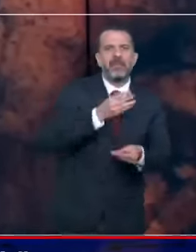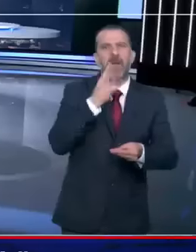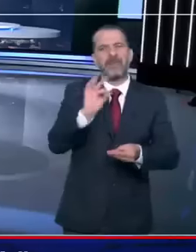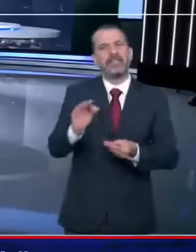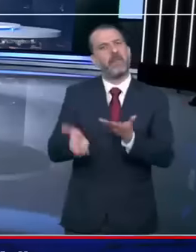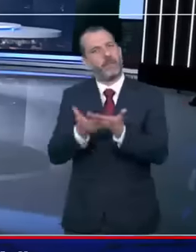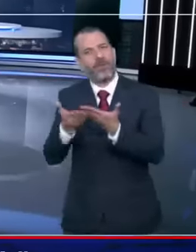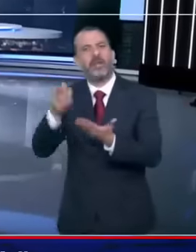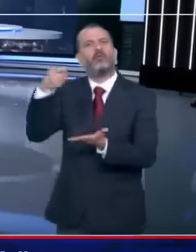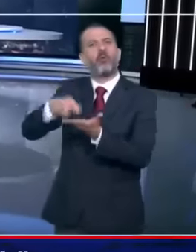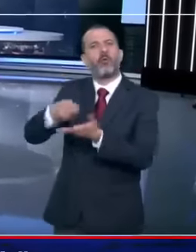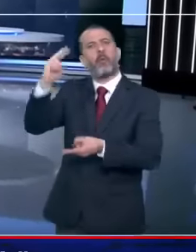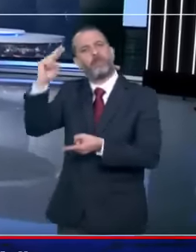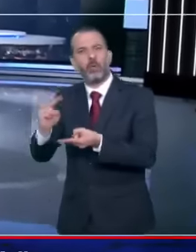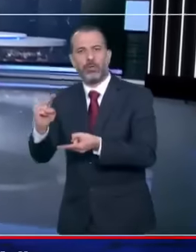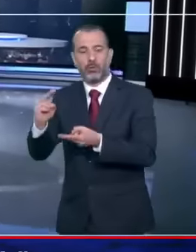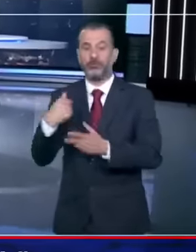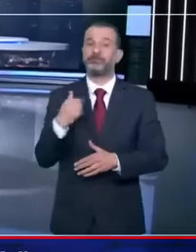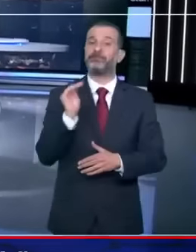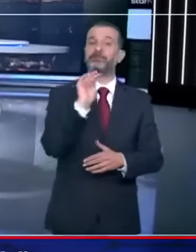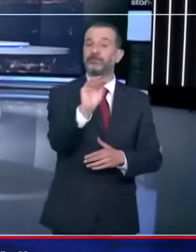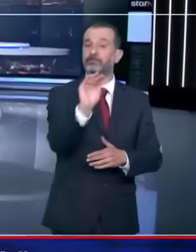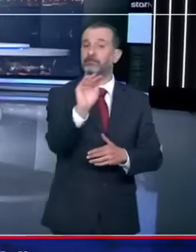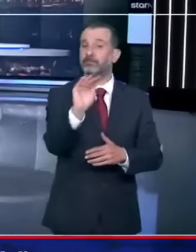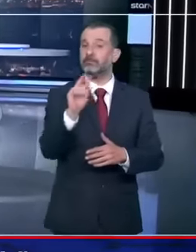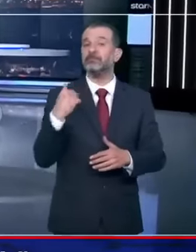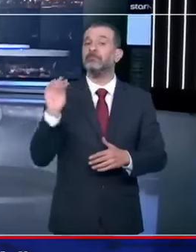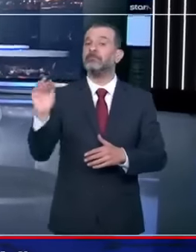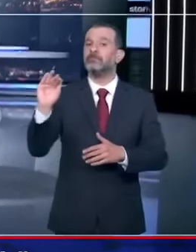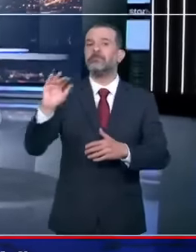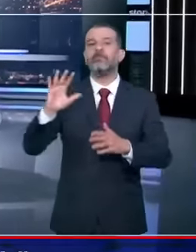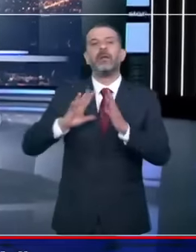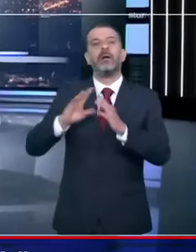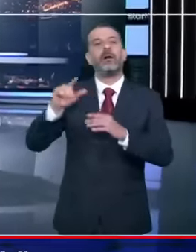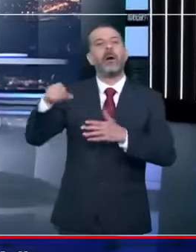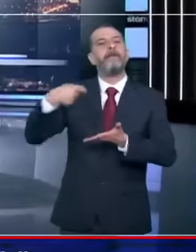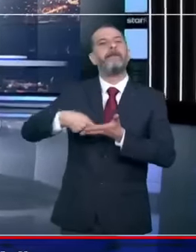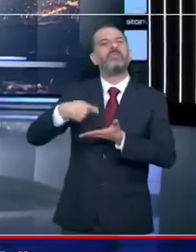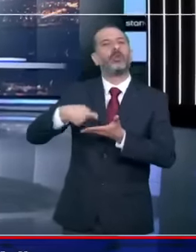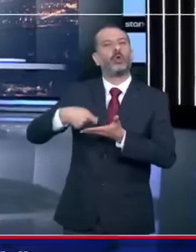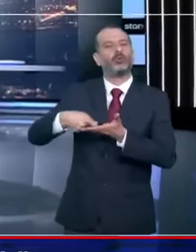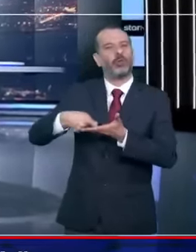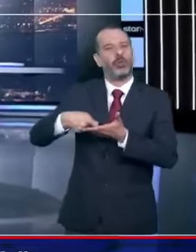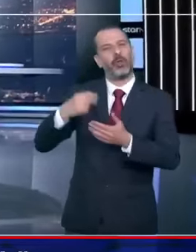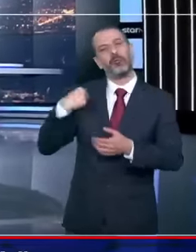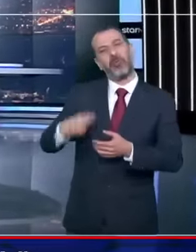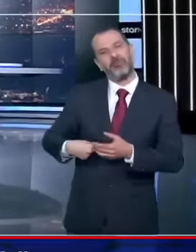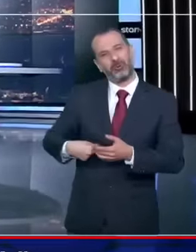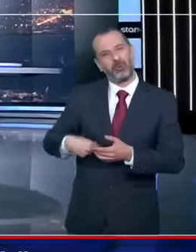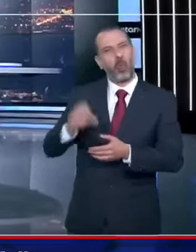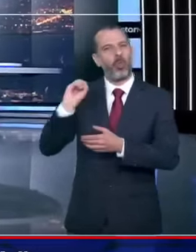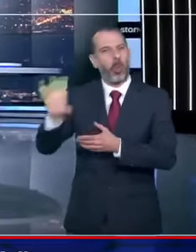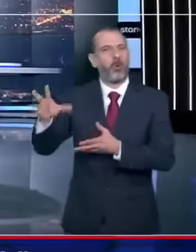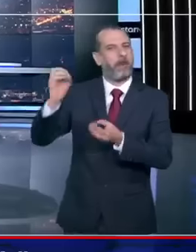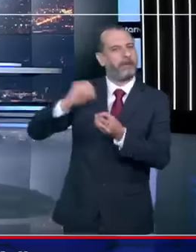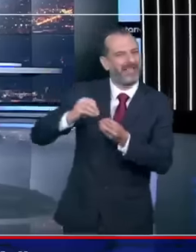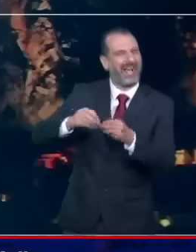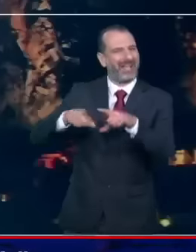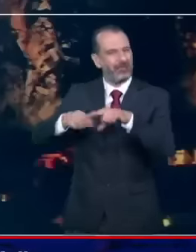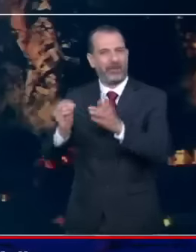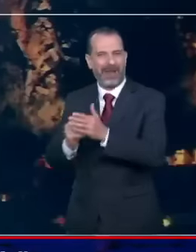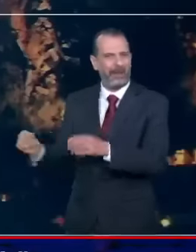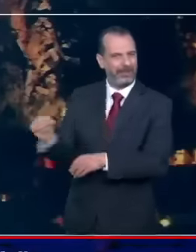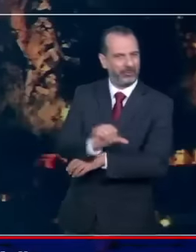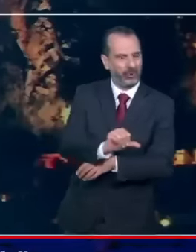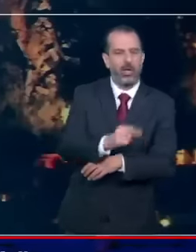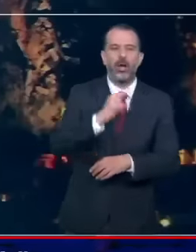φοροελάφρυνση αυτό. Εσείς υπόσχεστε επαναφορά για ποιο λόγο, του 13ου και 14ου μισθού στο δημόσιο. Αυτή η επαναφορά δεν